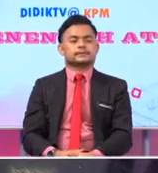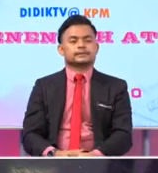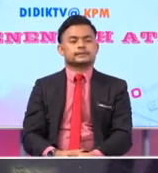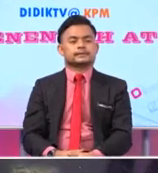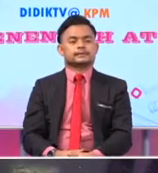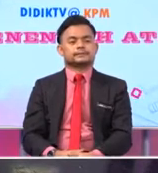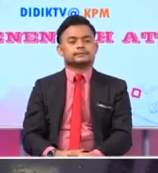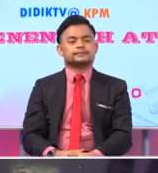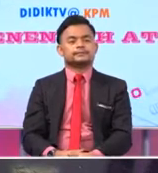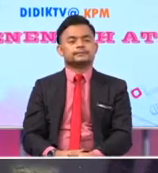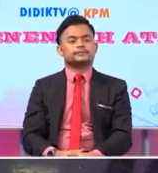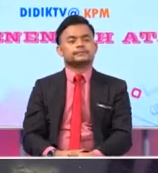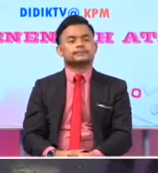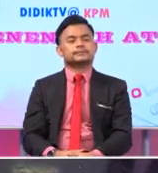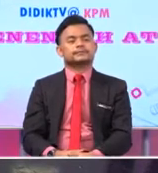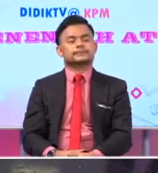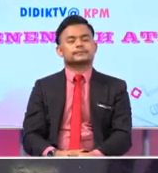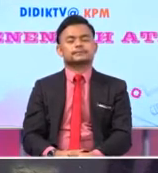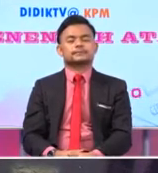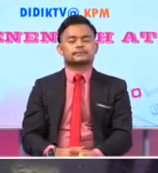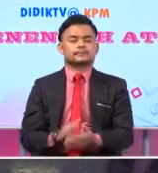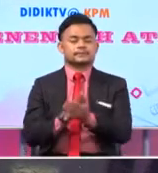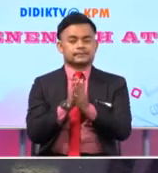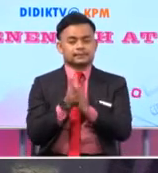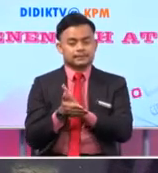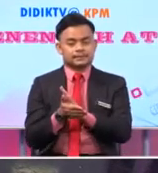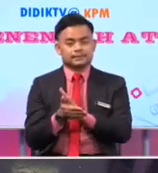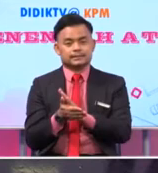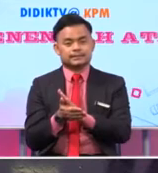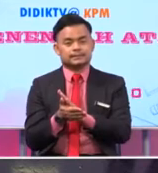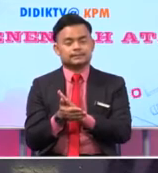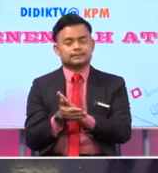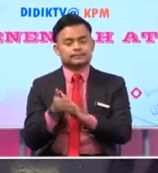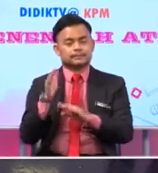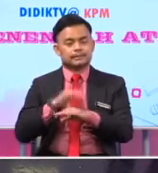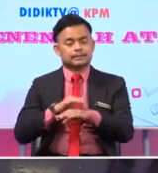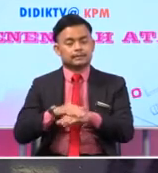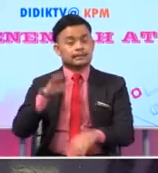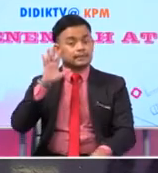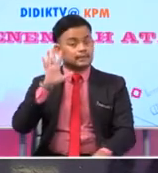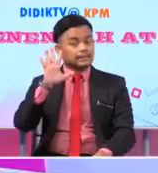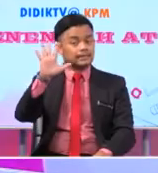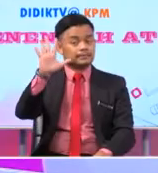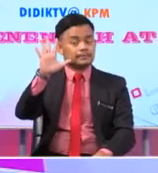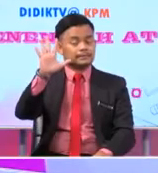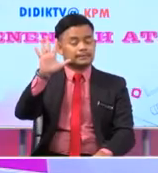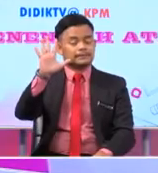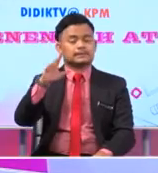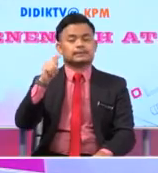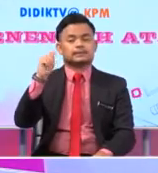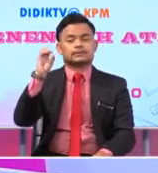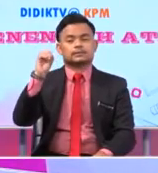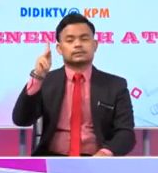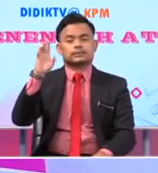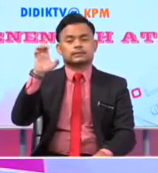putih warna biru boleh-boleh hal Oke Wow saya dah dapat limate Okelah